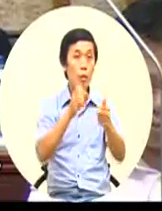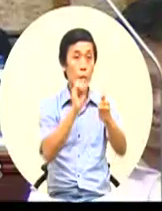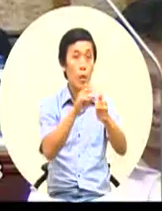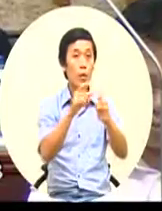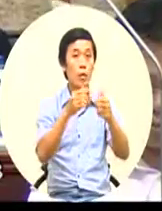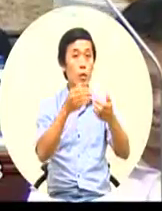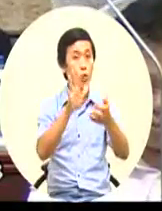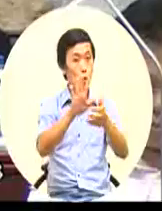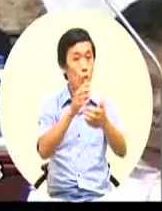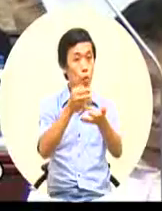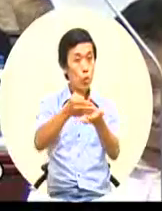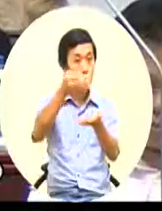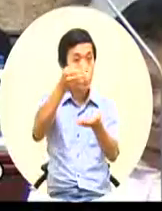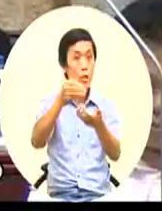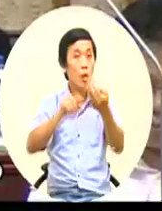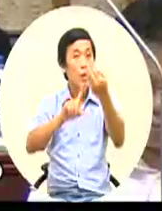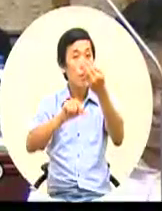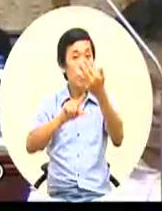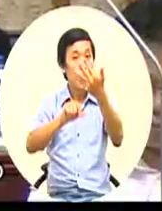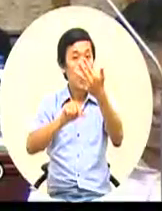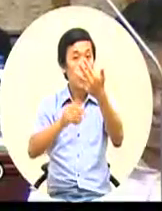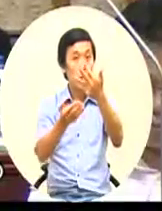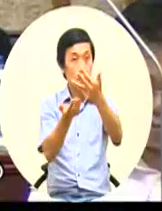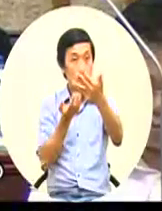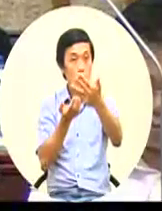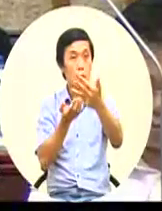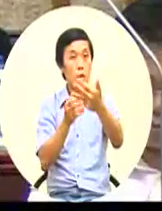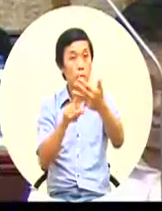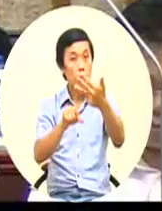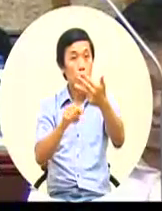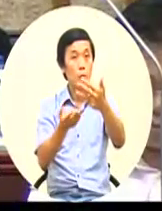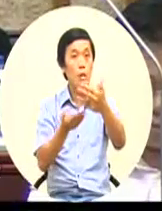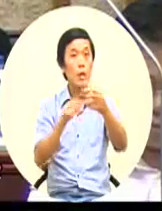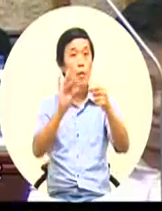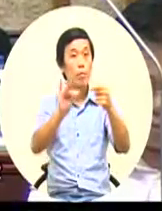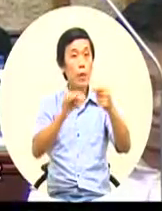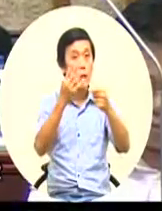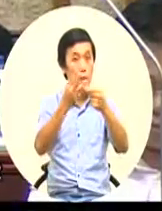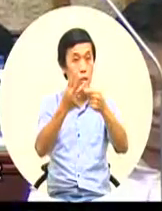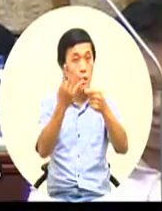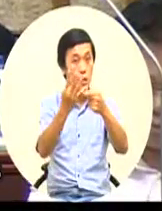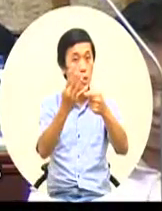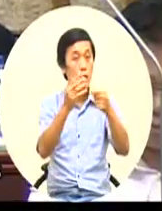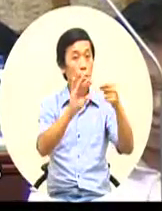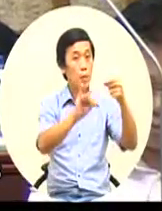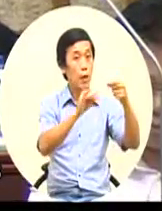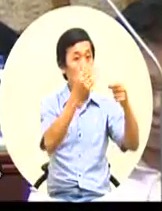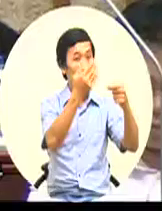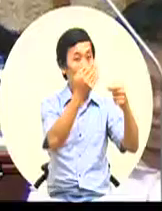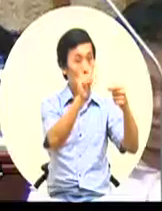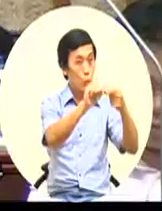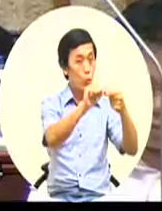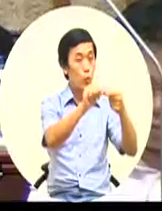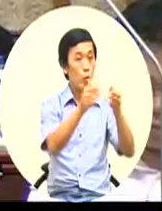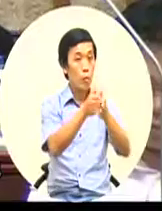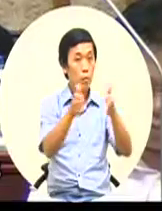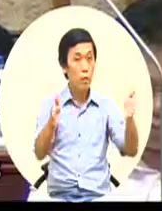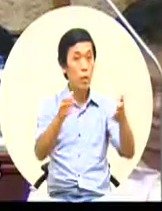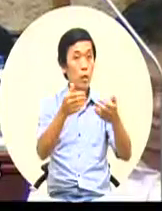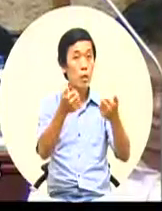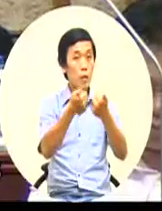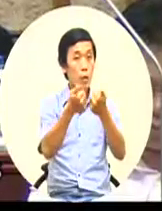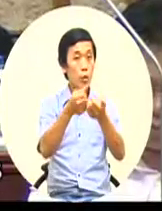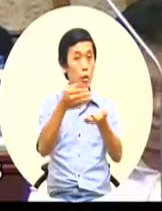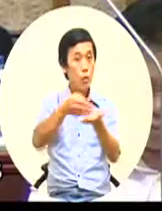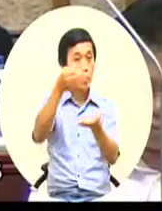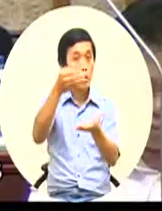9次。 8月份之前开过几次？局长再让你回答一次。 就是说，从104年到105，总共9次。 什么样正式的协调会？ 我